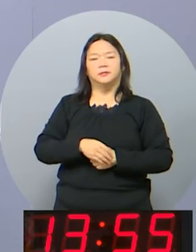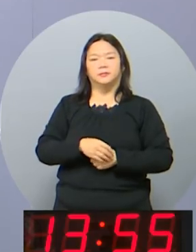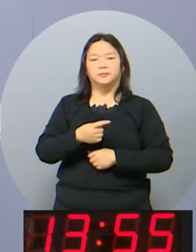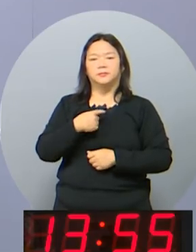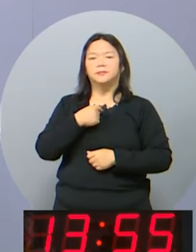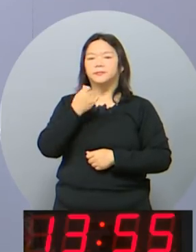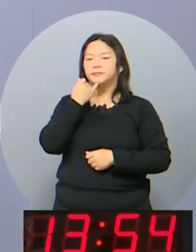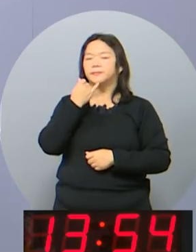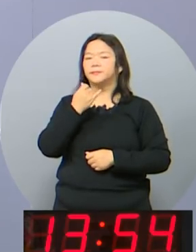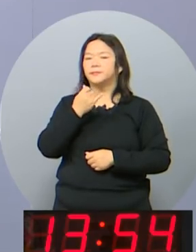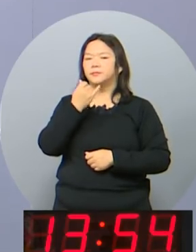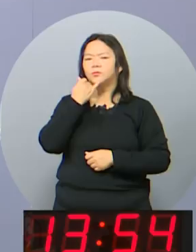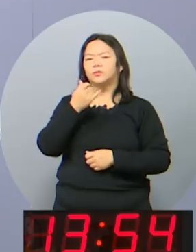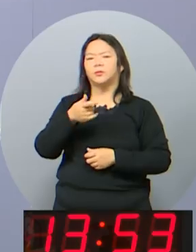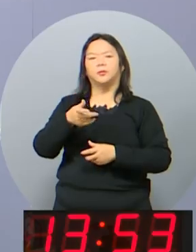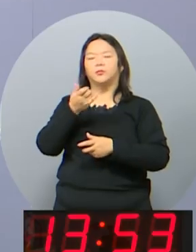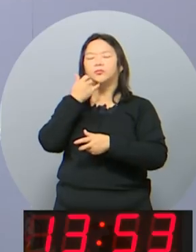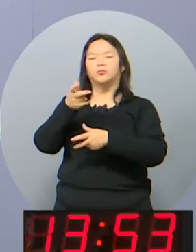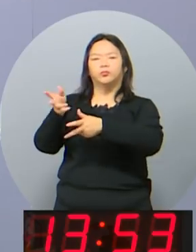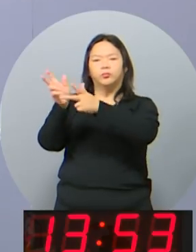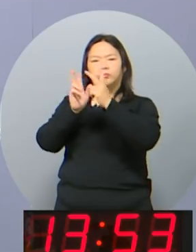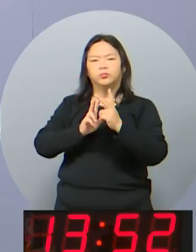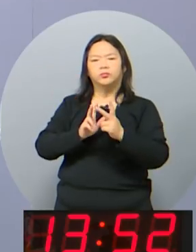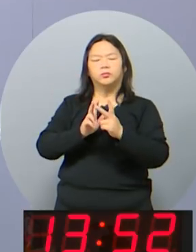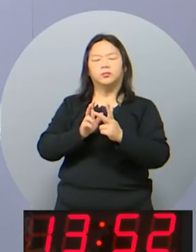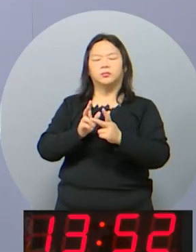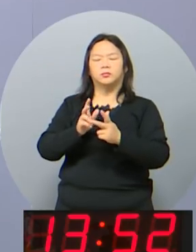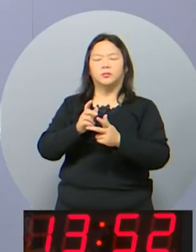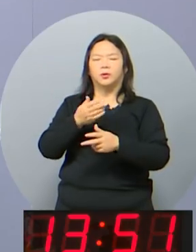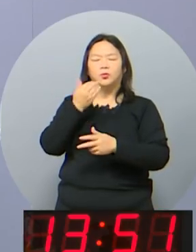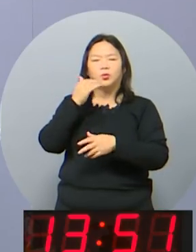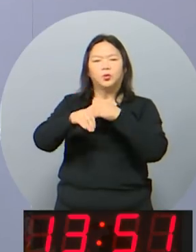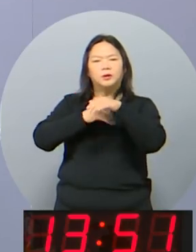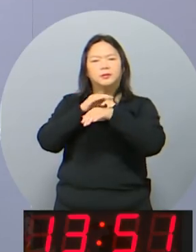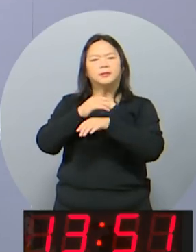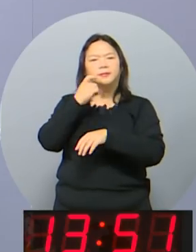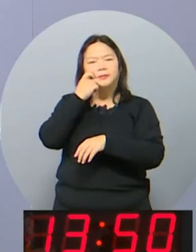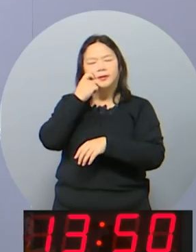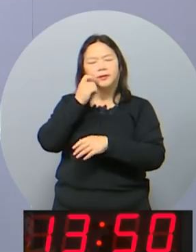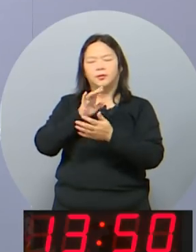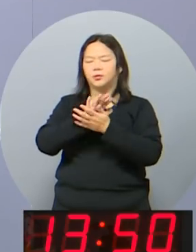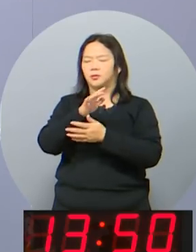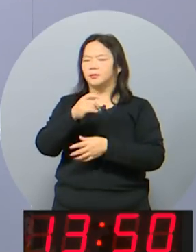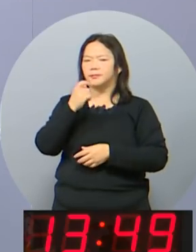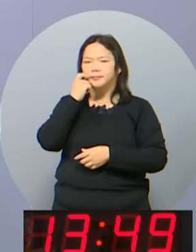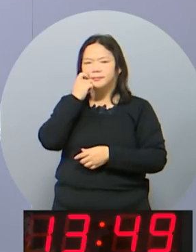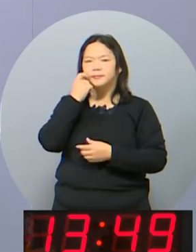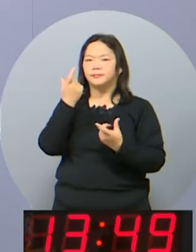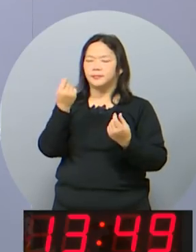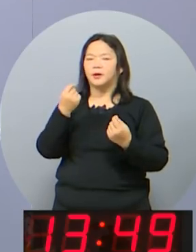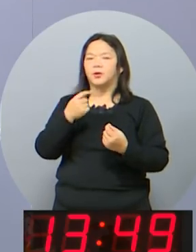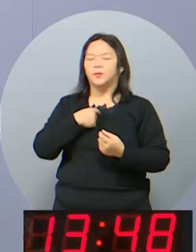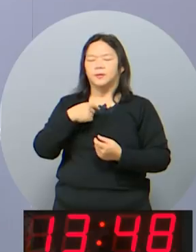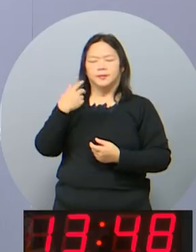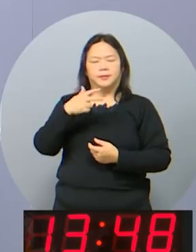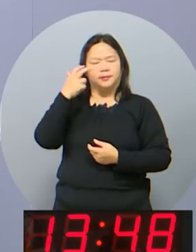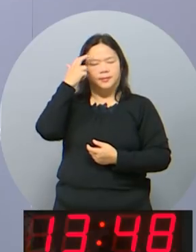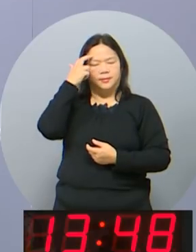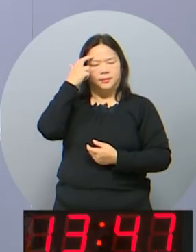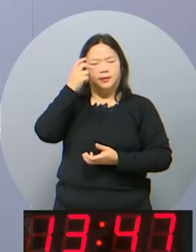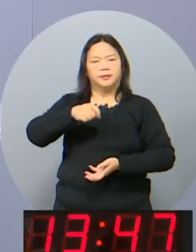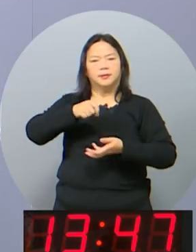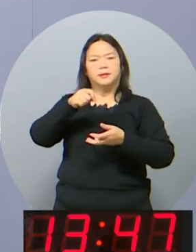就让它沉下去，那不就永远不可能吗？所以我还是坚持提淡江大